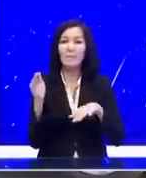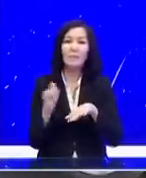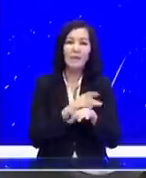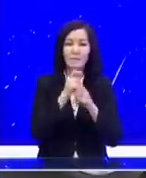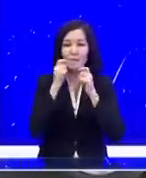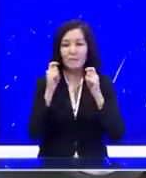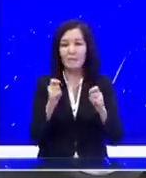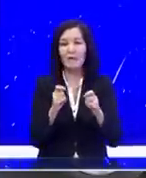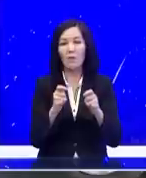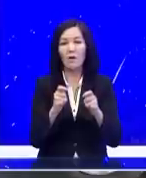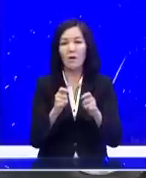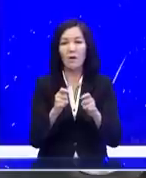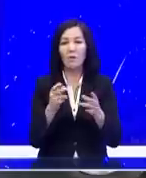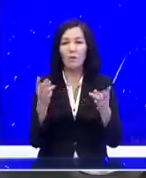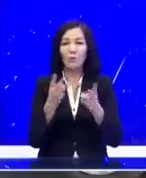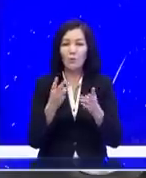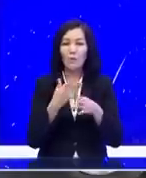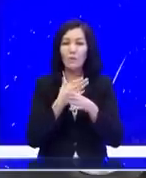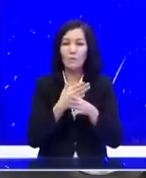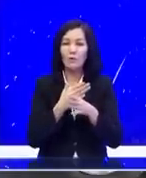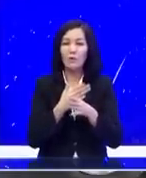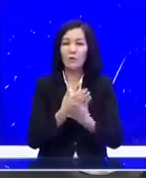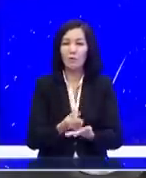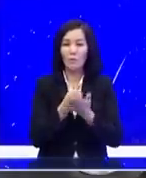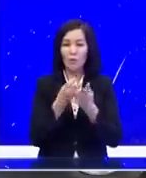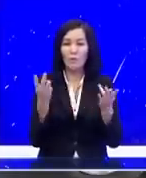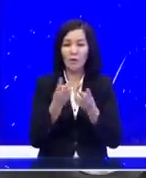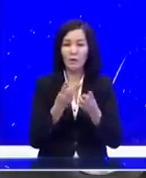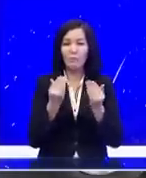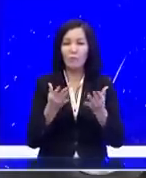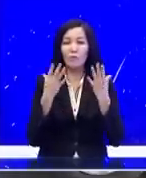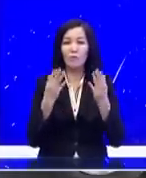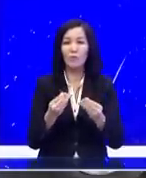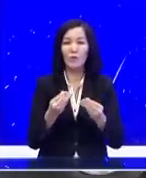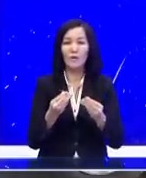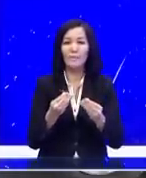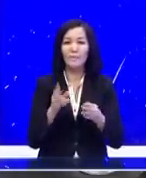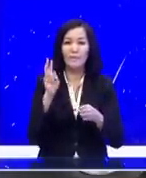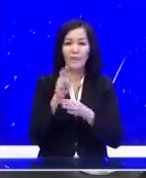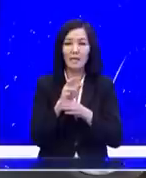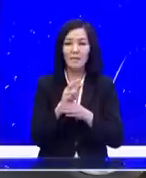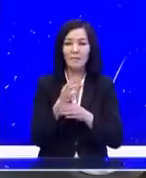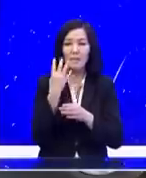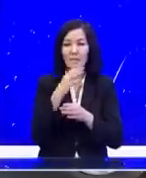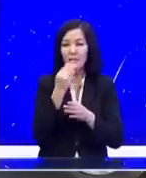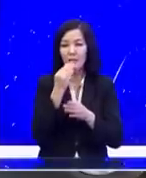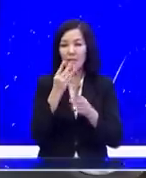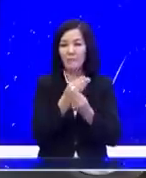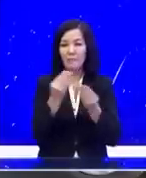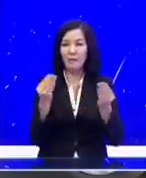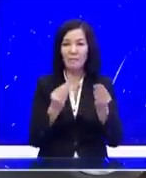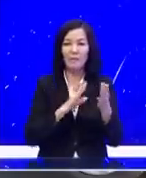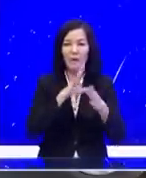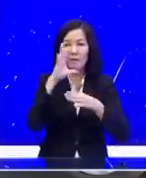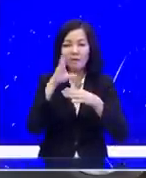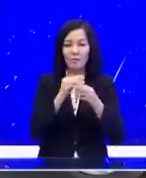көрсету, осындай мұқтаж адамдарға көмек қолдау көрсету болып табылады. Ал енді бүгінгі біздің жаңа бекетке келіп отырғанымыз, біз бұл жақтағы күн-түн